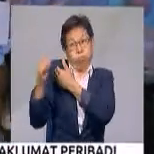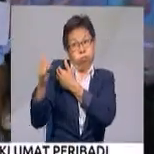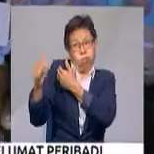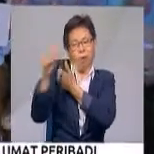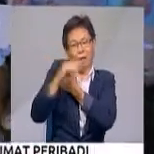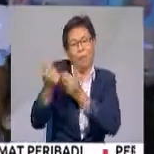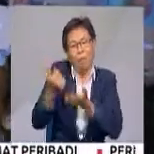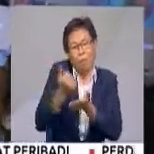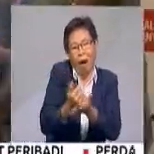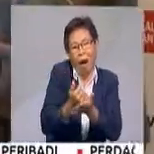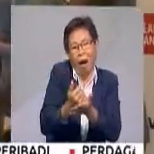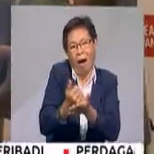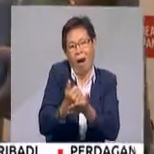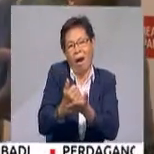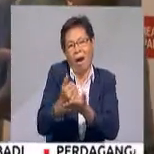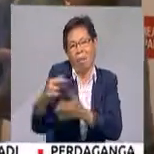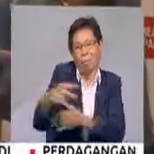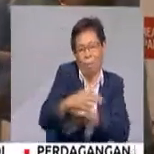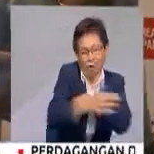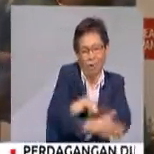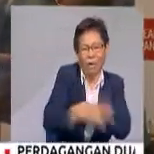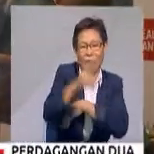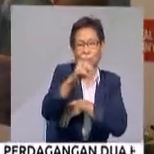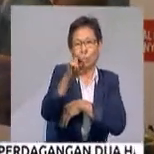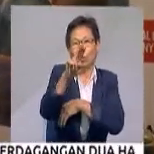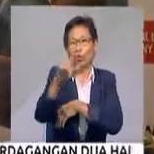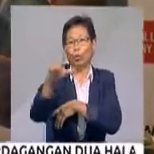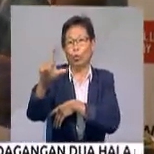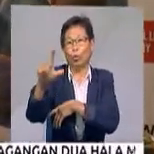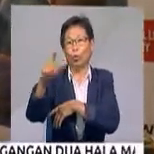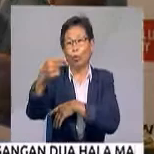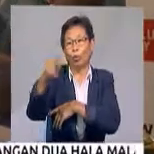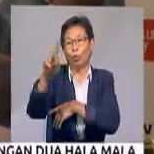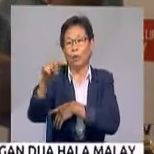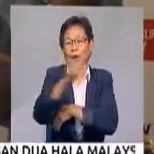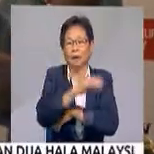sambil dibantu legenda renang negara Nurul Huda Abdullah dan Ketua